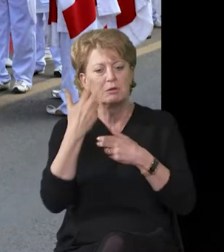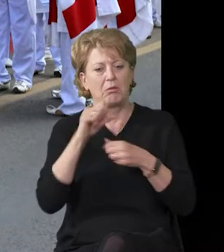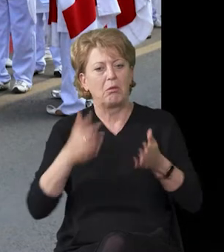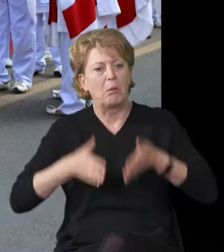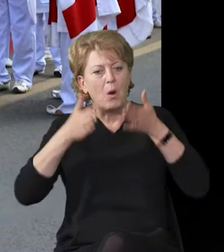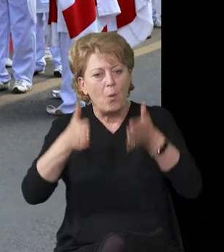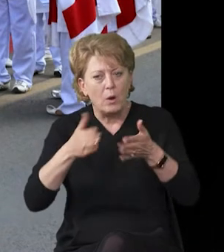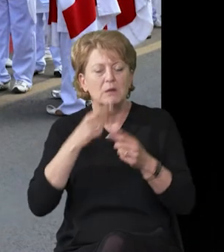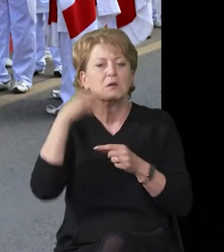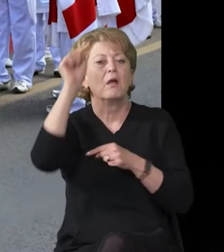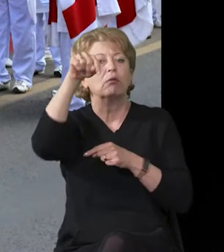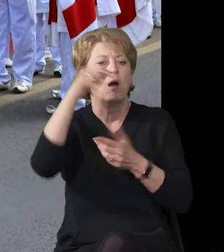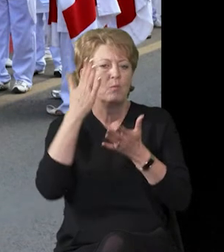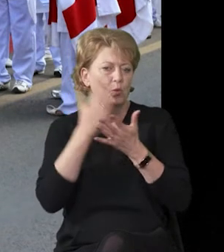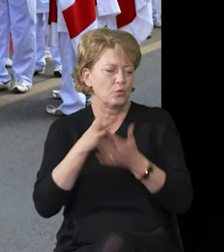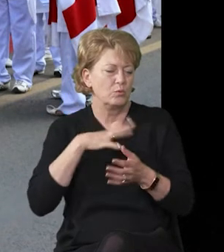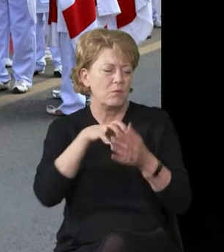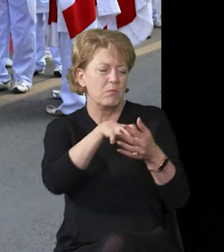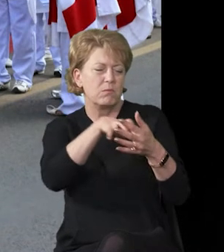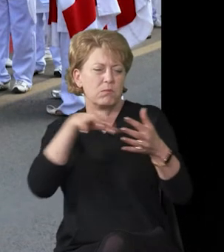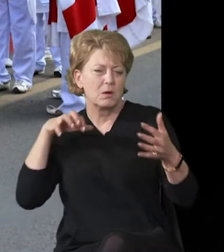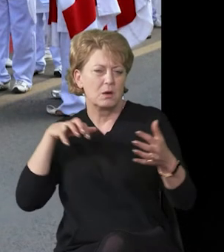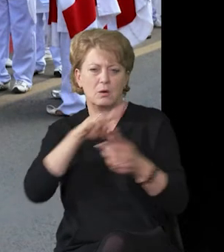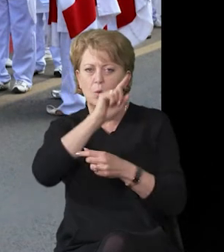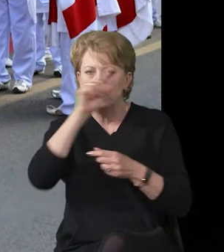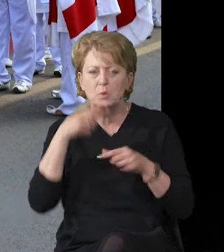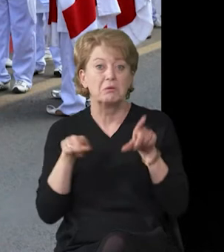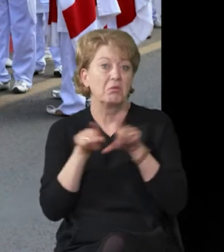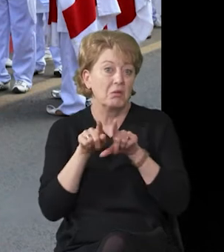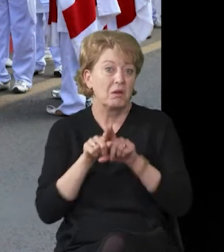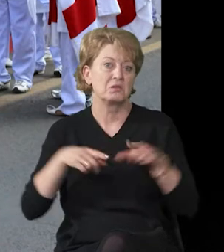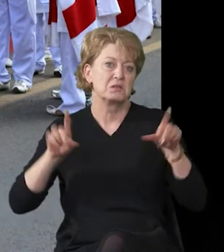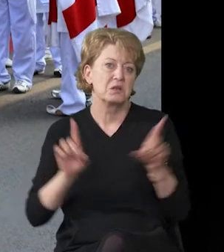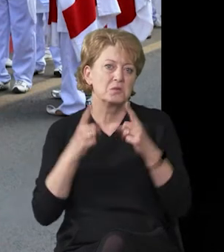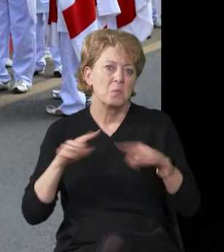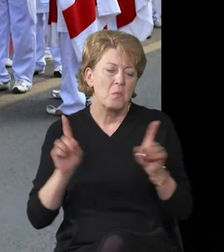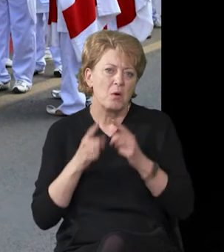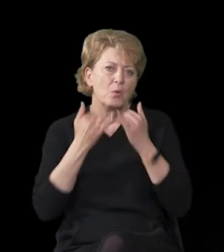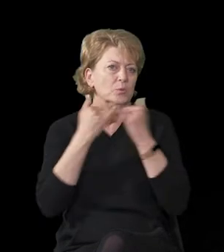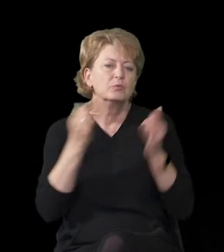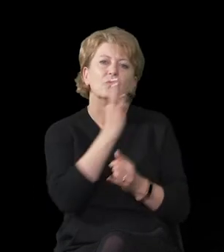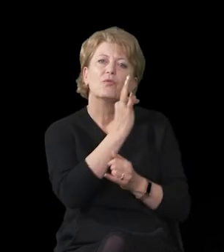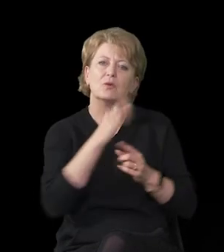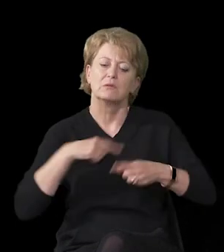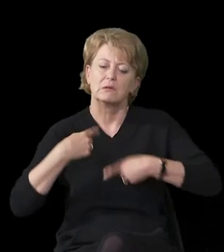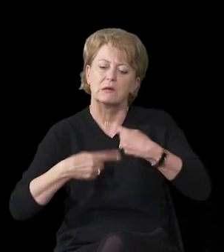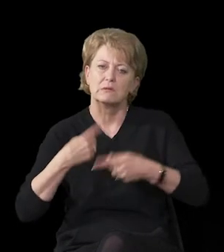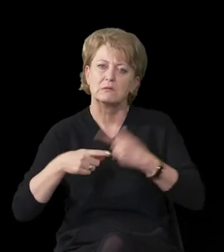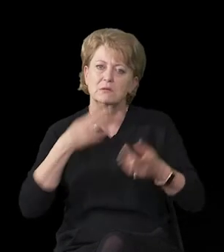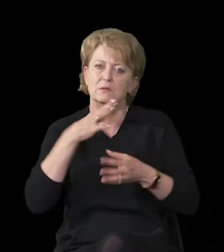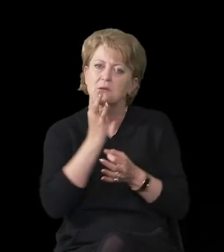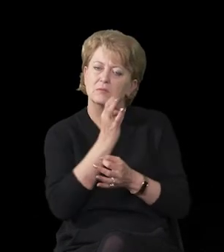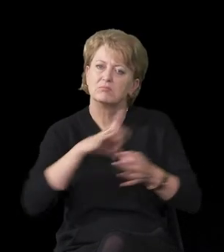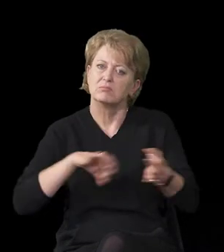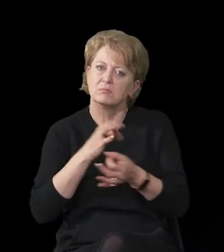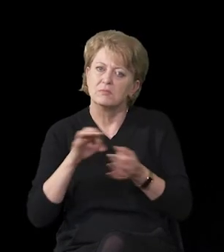ogromny tłum wiernych, także zespoły muzyczne grające na różnych tradycyjnych instrumentach. Ogólnie